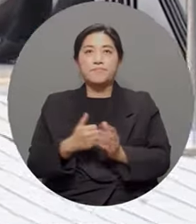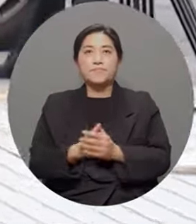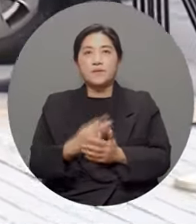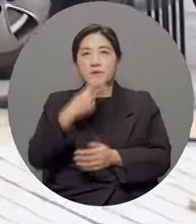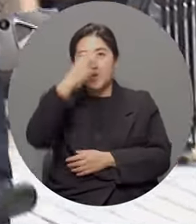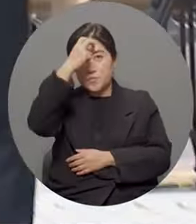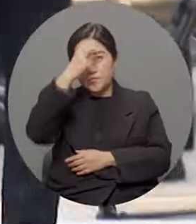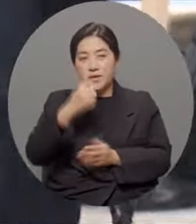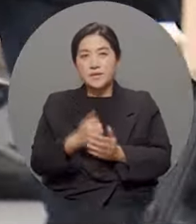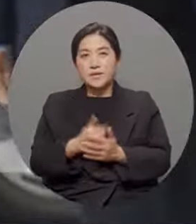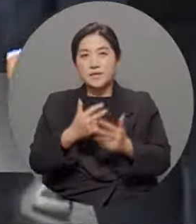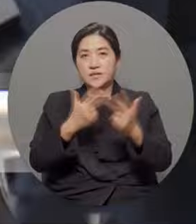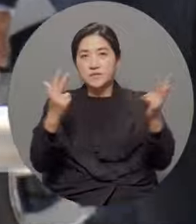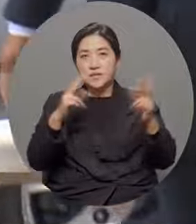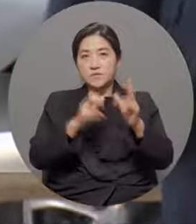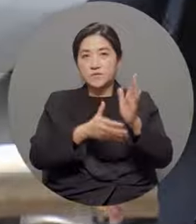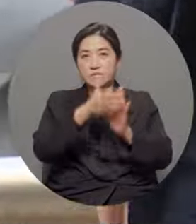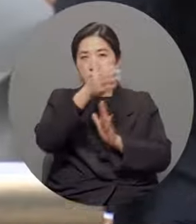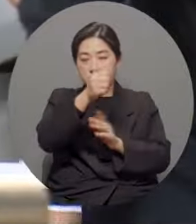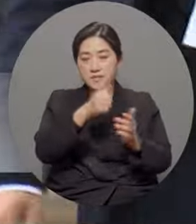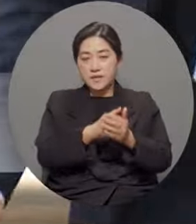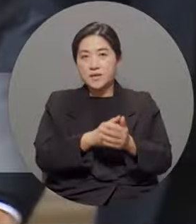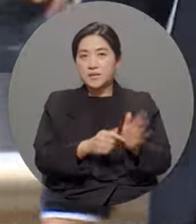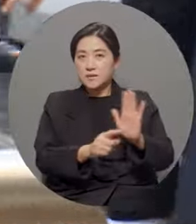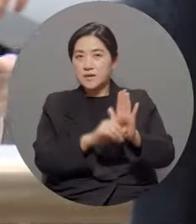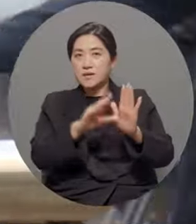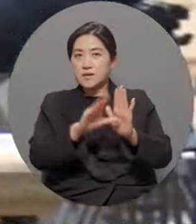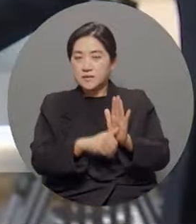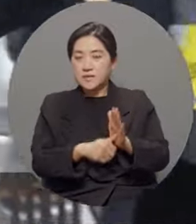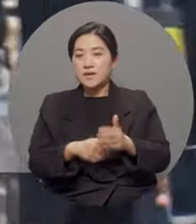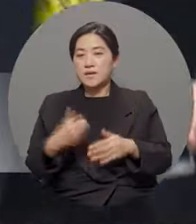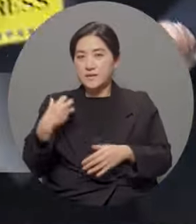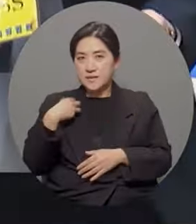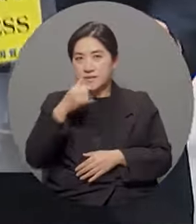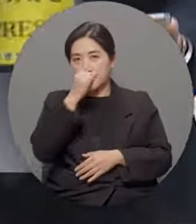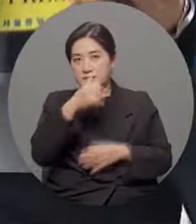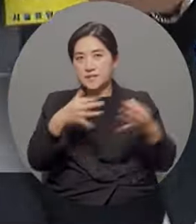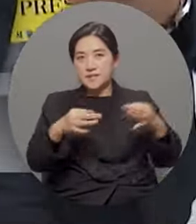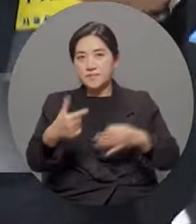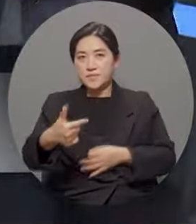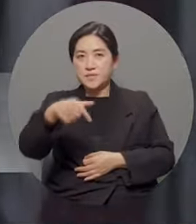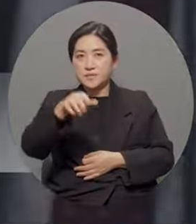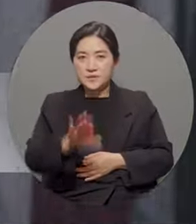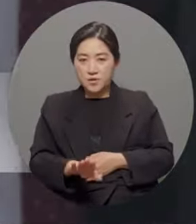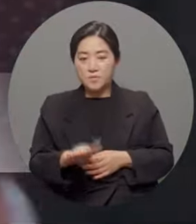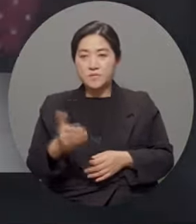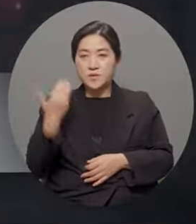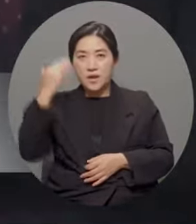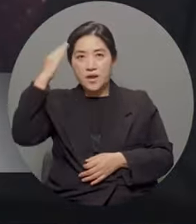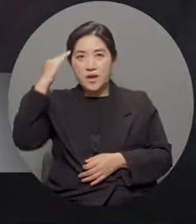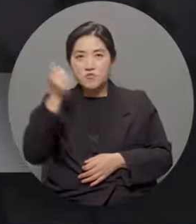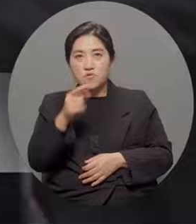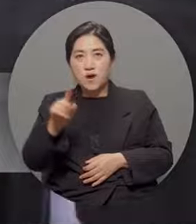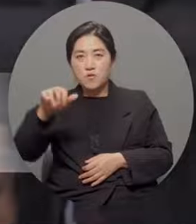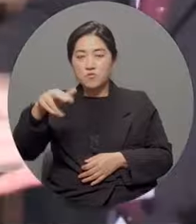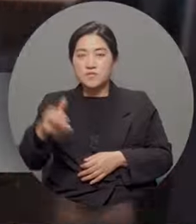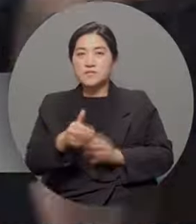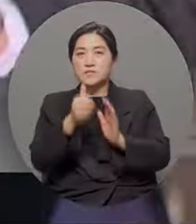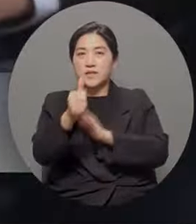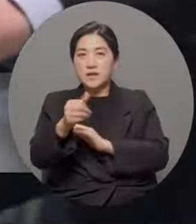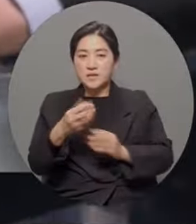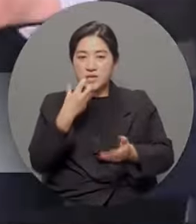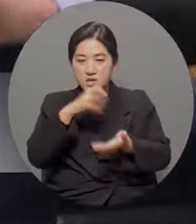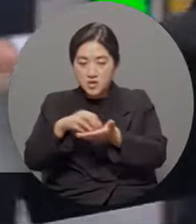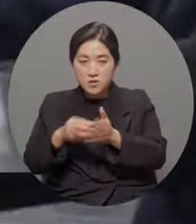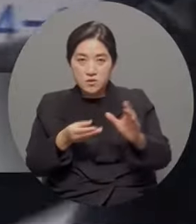검찰은 이재명 성남시장 캠프 선거대책본부장 출신인 김인섭 전 한국하우징기술대표를 인허가